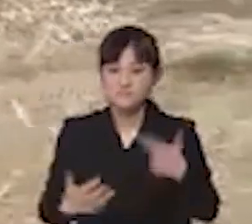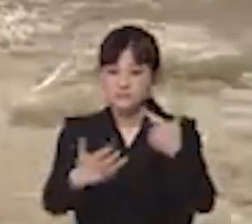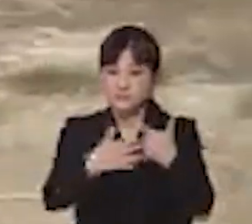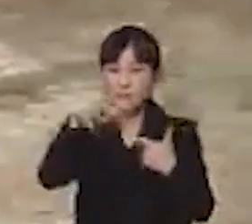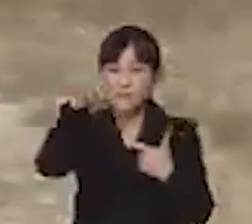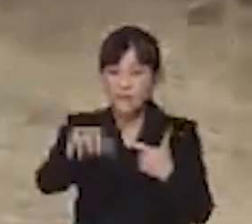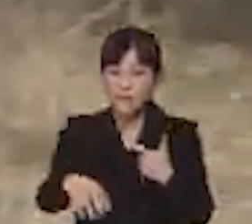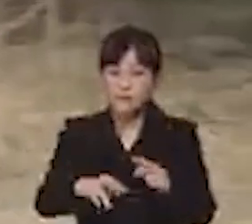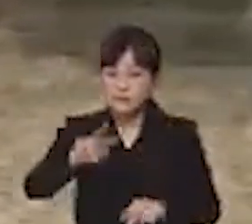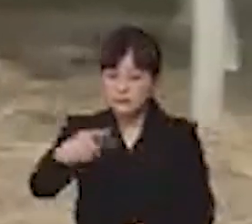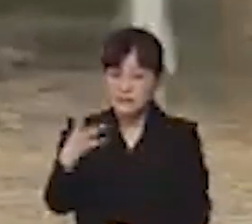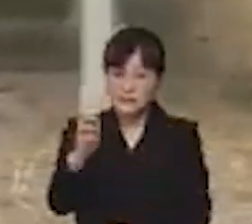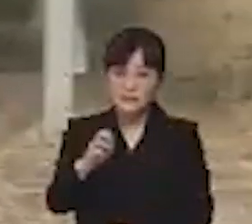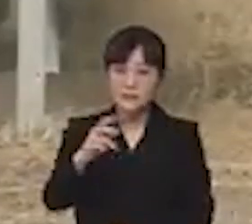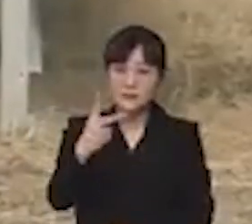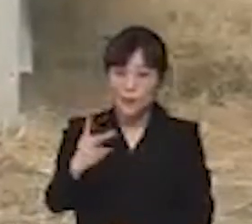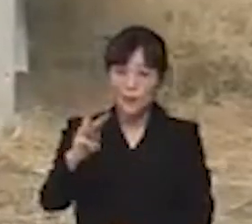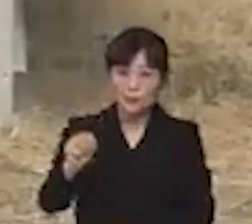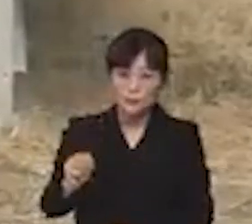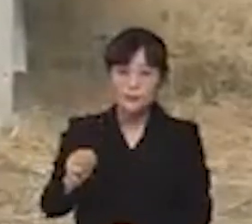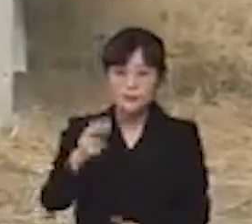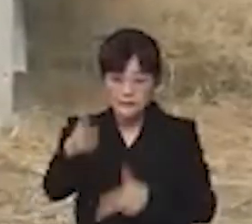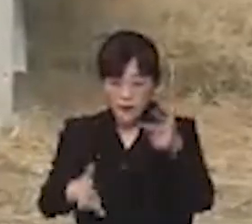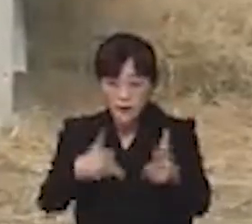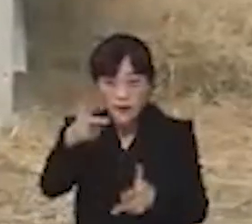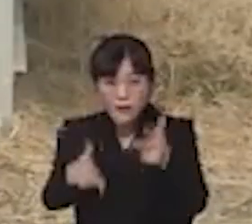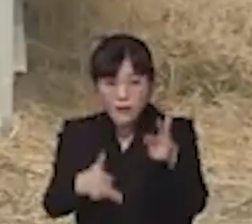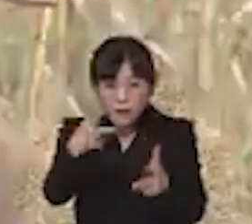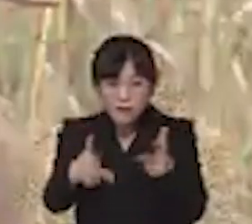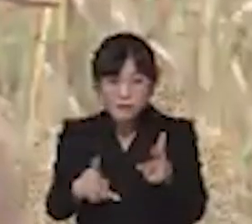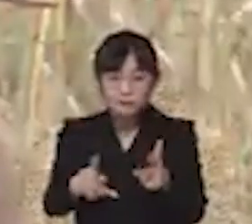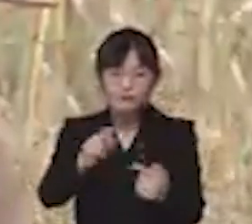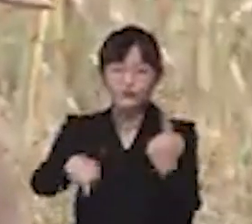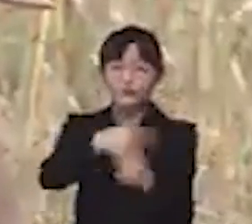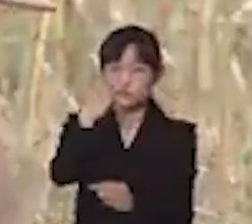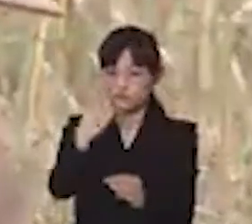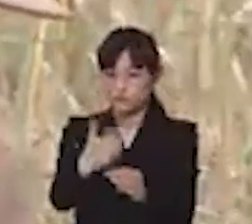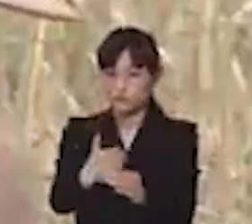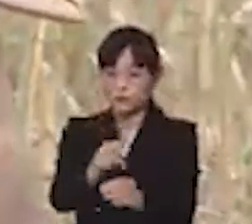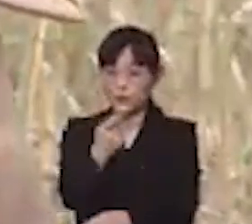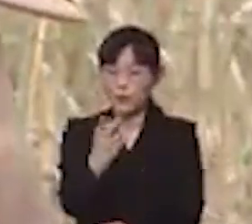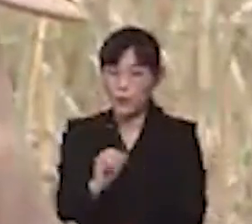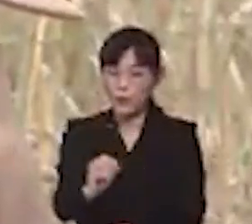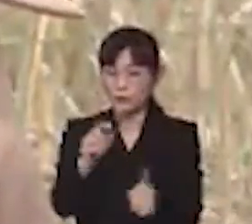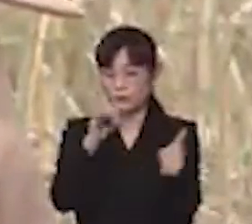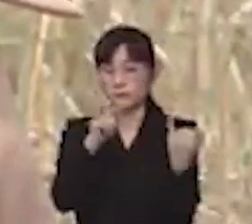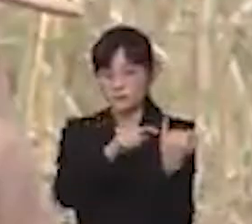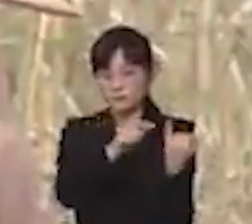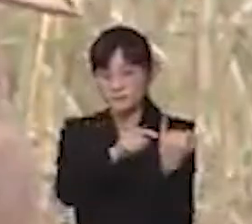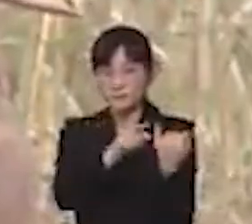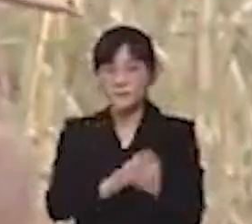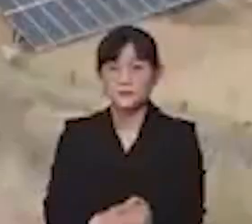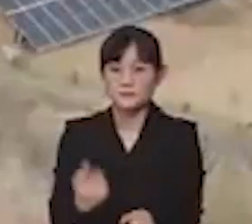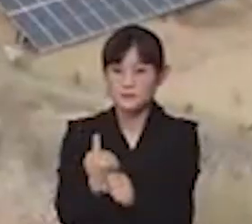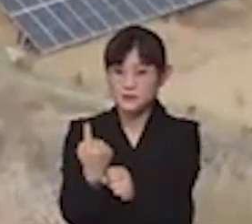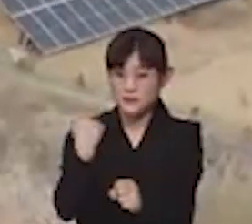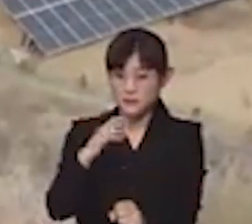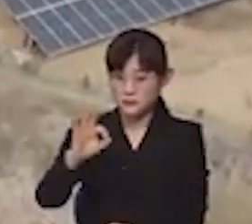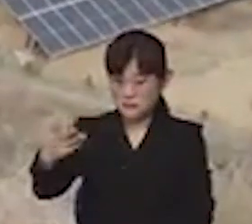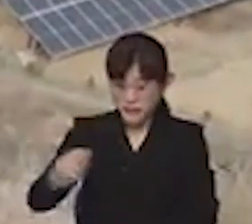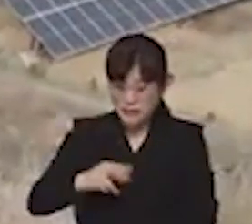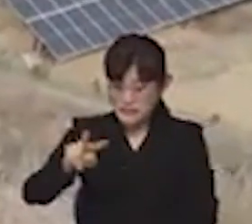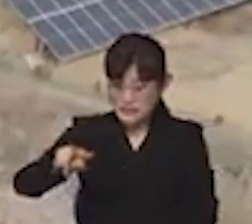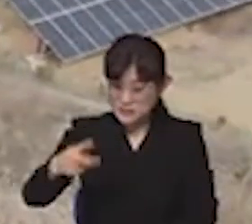나주시에서 230kW 생산 규모의 태양광 발전 시설을 운영하고 있는 홍기임 씨. 지난해 대출